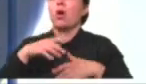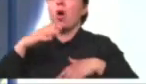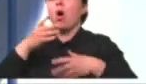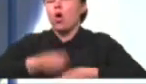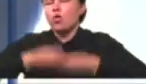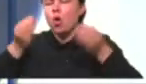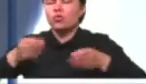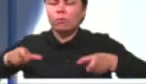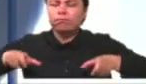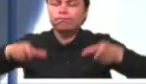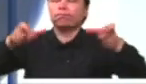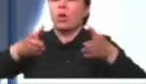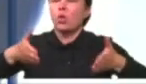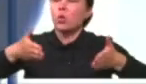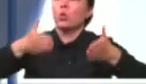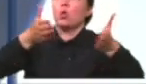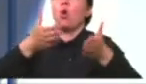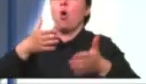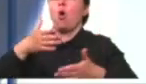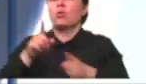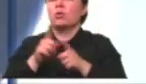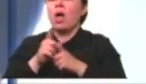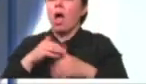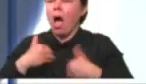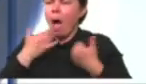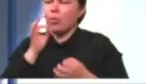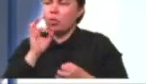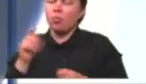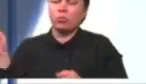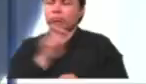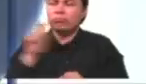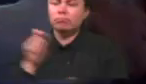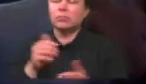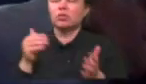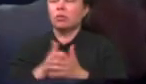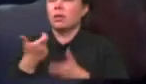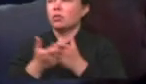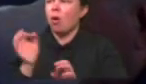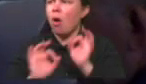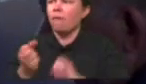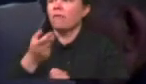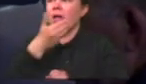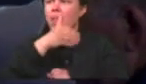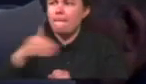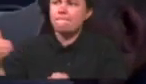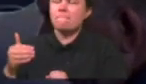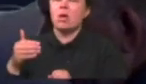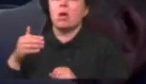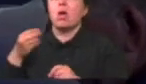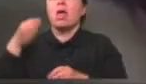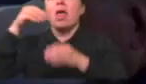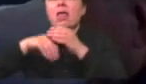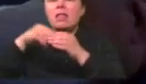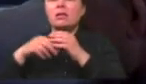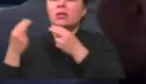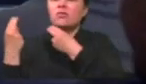kolejową. I żeby pociąg mógł do wielu tych miejscowości ponownie dotrzeć, to trzeba przeprowadzić wielomilionowe inwestycje